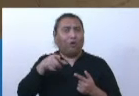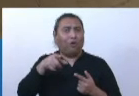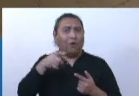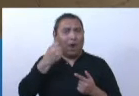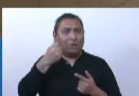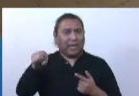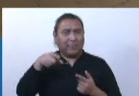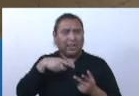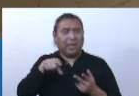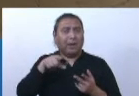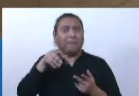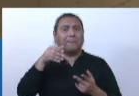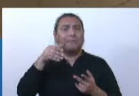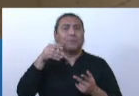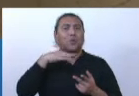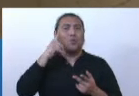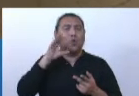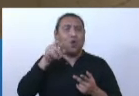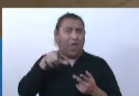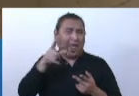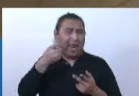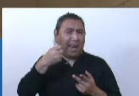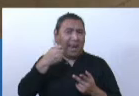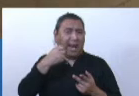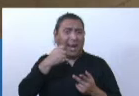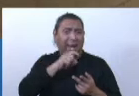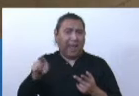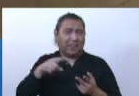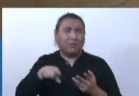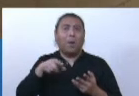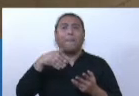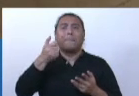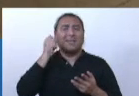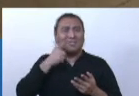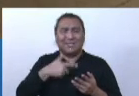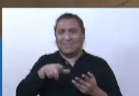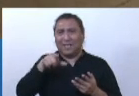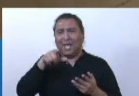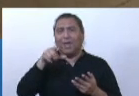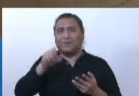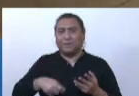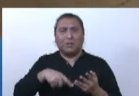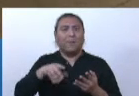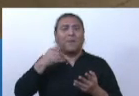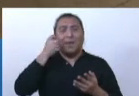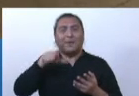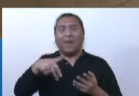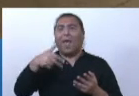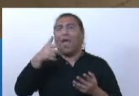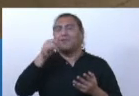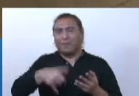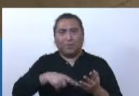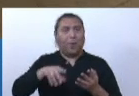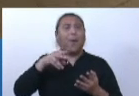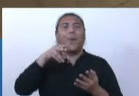Martínez, Ernesto, ausente. Martínez, Julio, negativo. Mayanza, afirmativo. Mera, afirmativo. Mirabel, afirmativo. Mirkin,